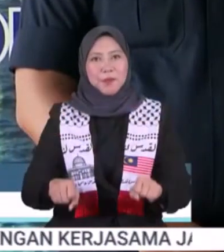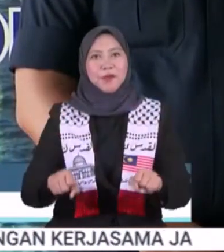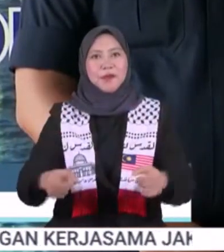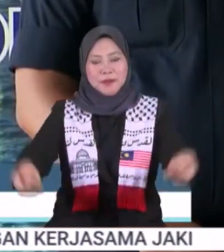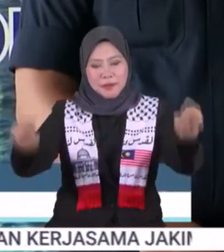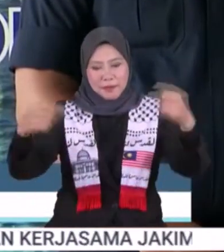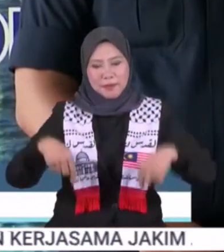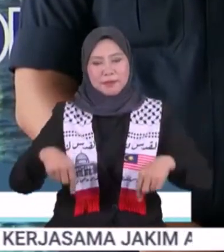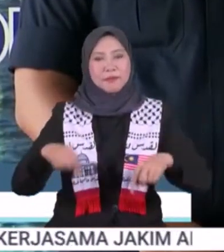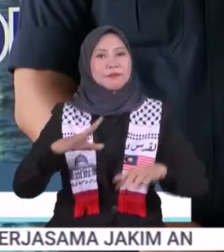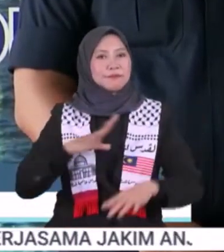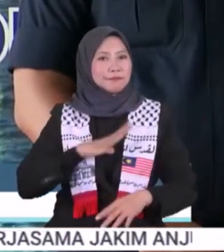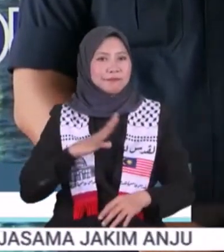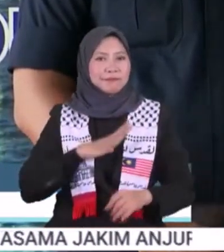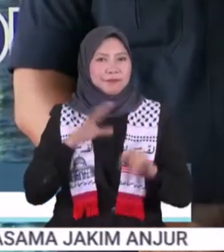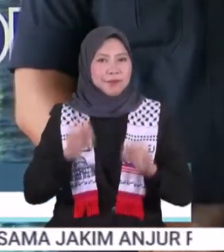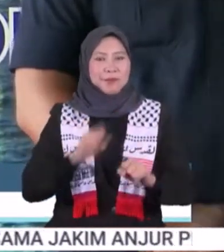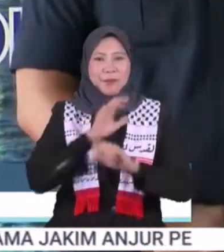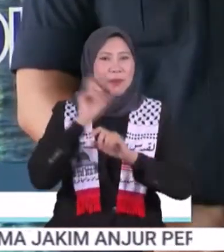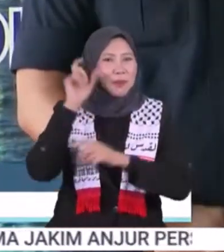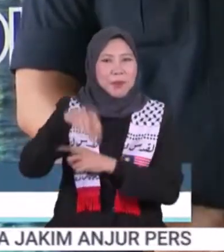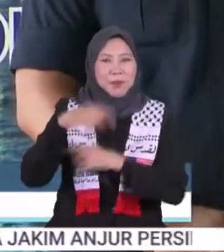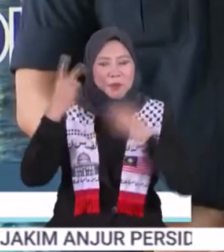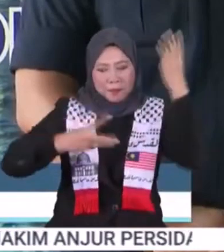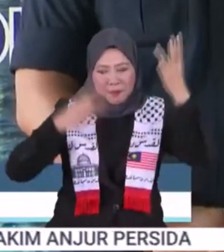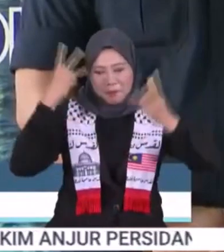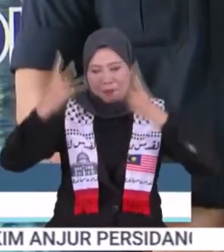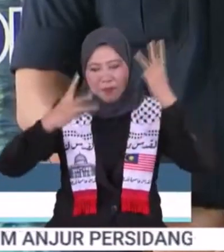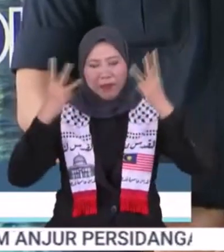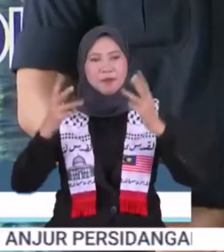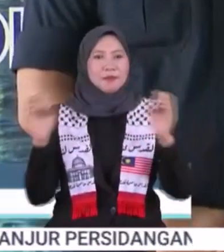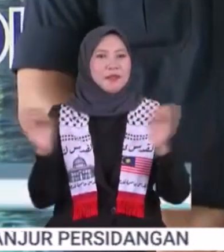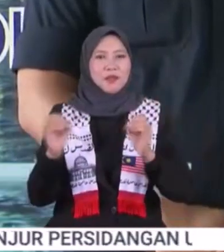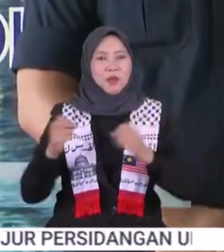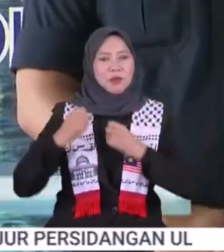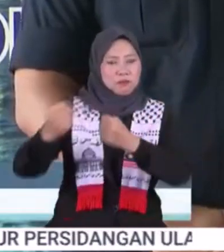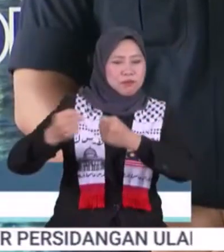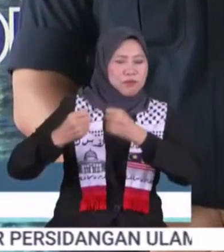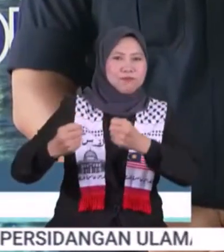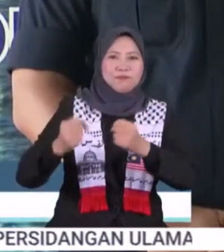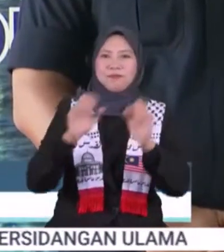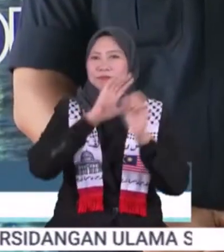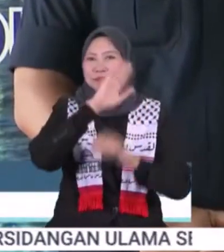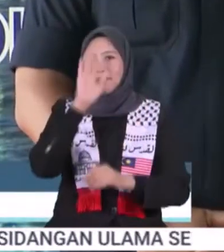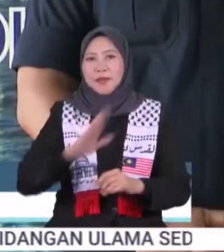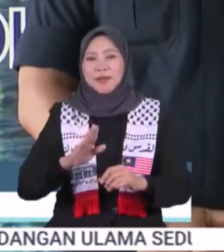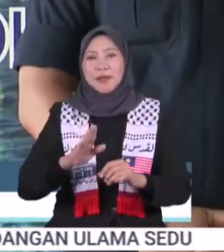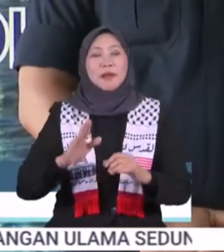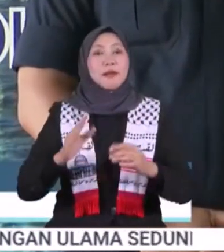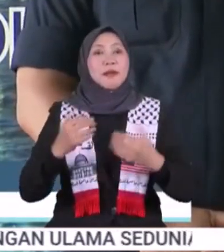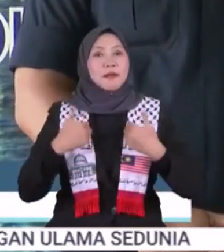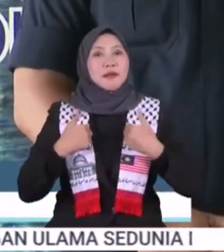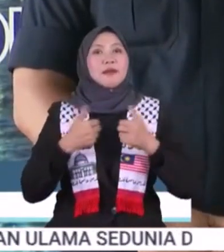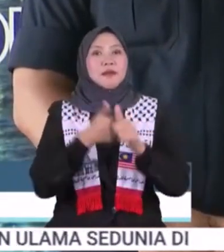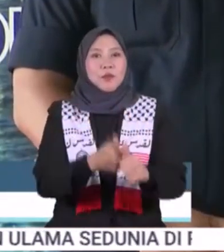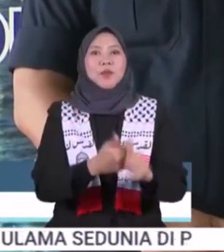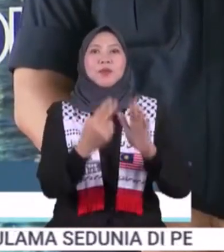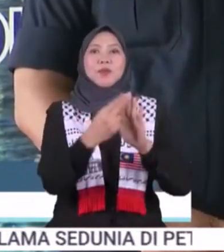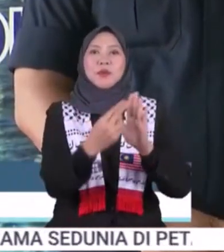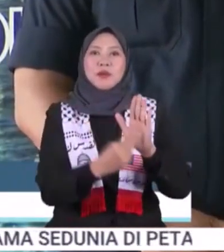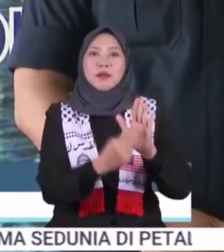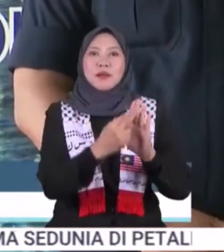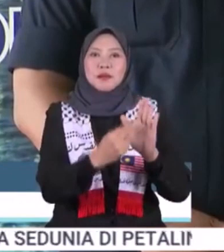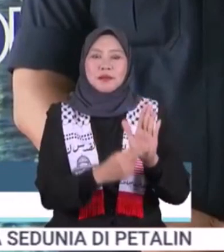sebarang kerisauan. Tiada sebarang provokasi, ikut peraturan,